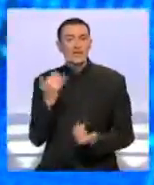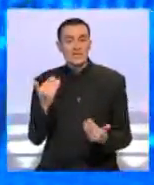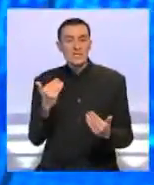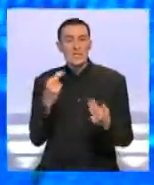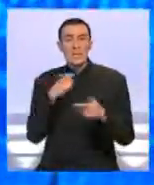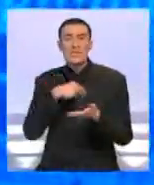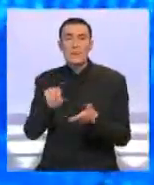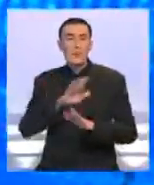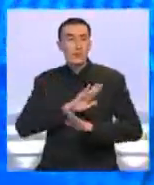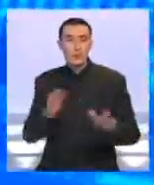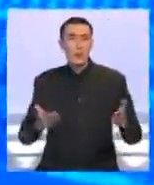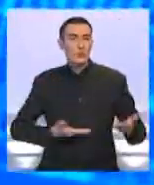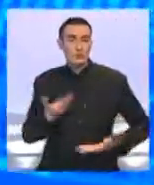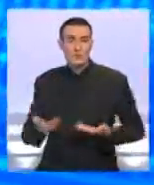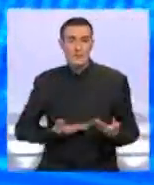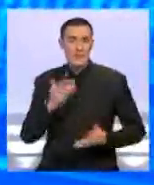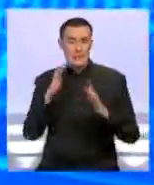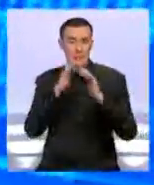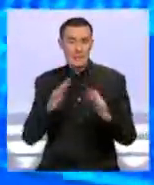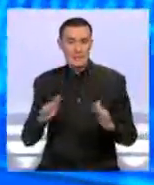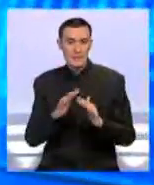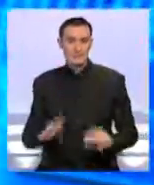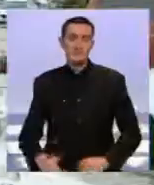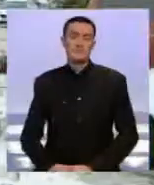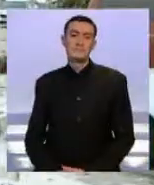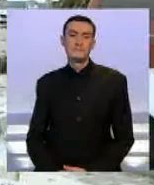немодным покупать живые ели.